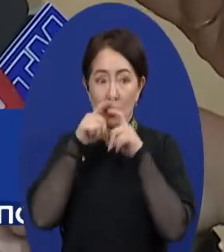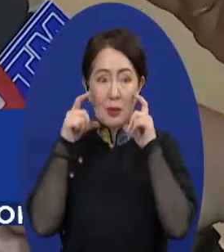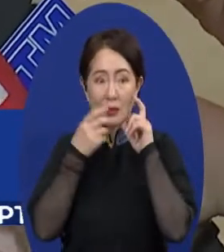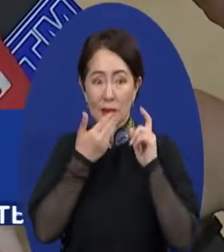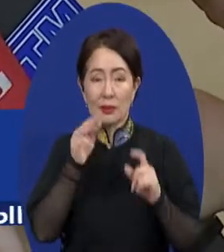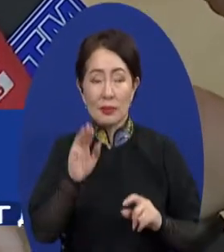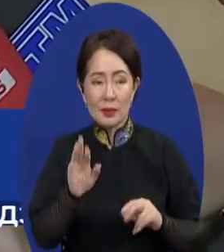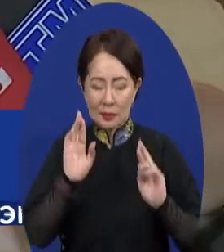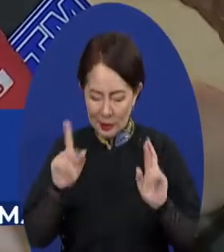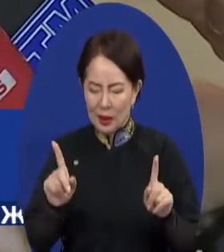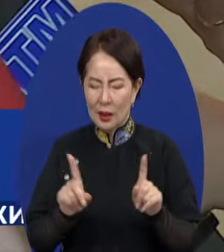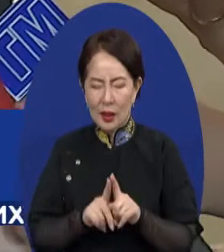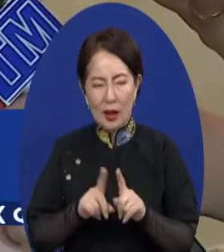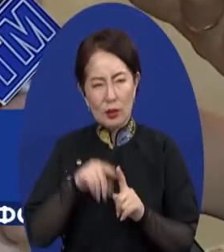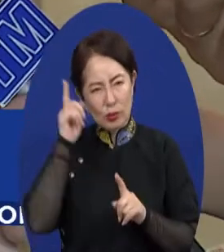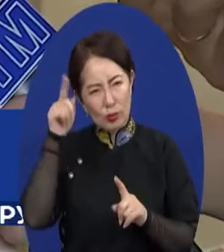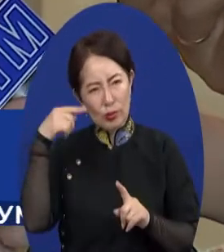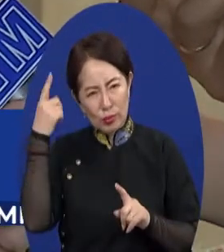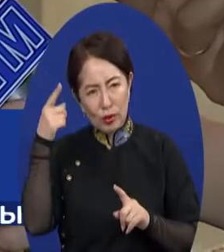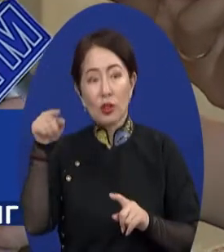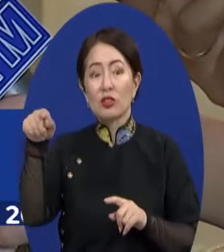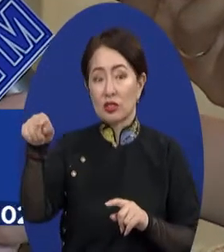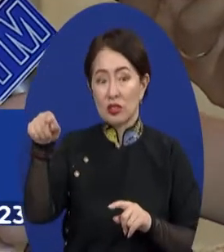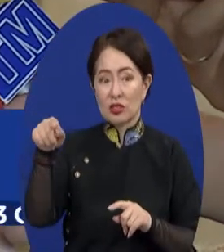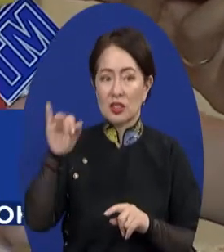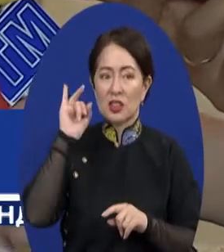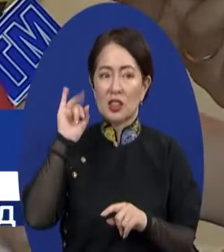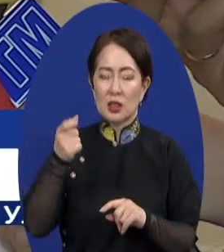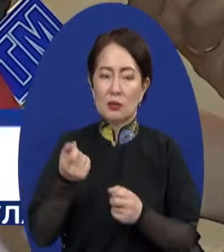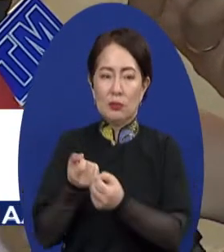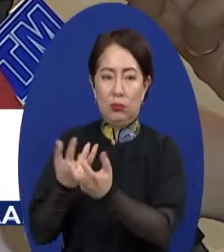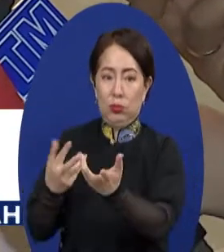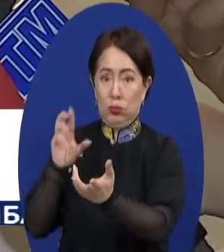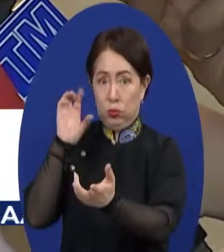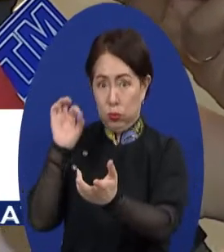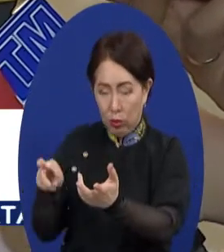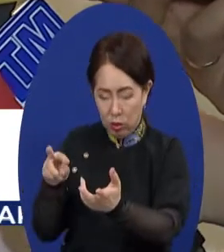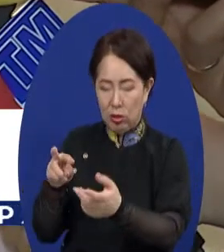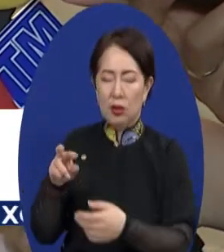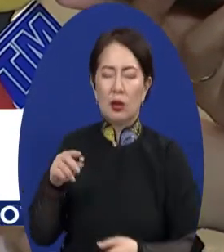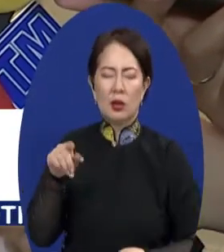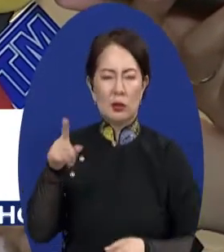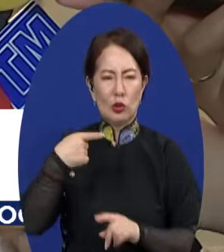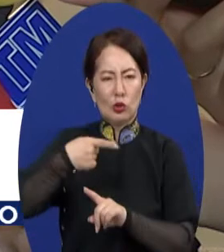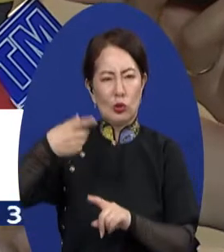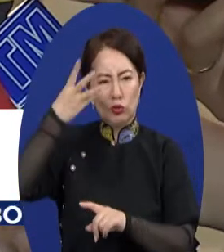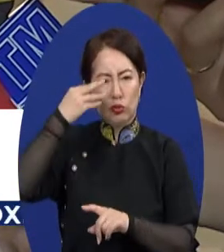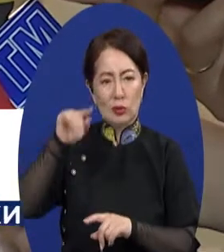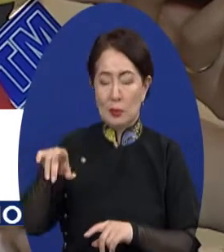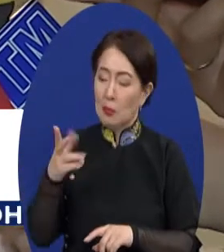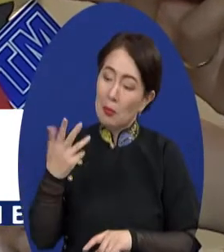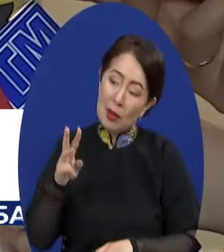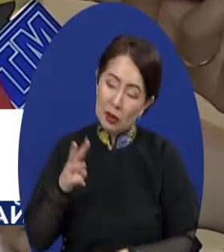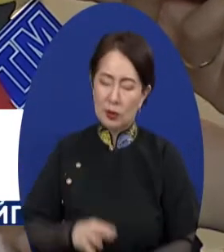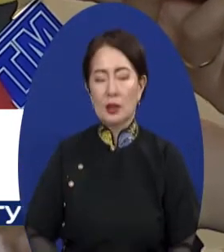байгаа биз. Яг ийм байдлаар төсөөлцөн төсөөлөл тэнд хийх давамгайлбал магадгүй нөгөөдгөө сөрөг зүйл болохыг үгүйсэх байх.